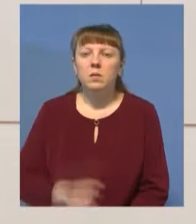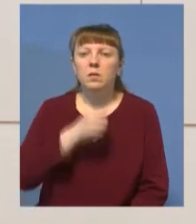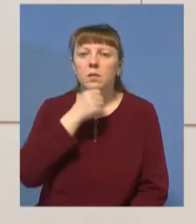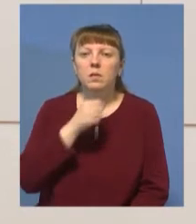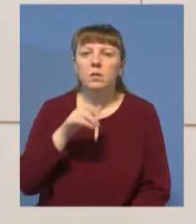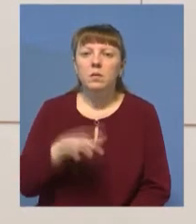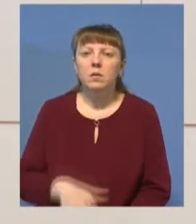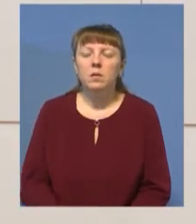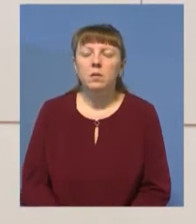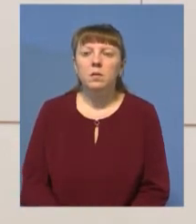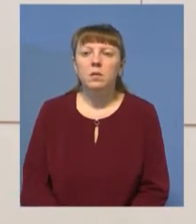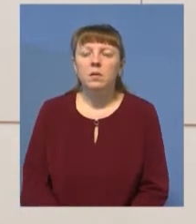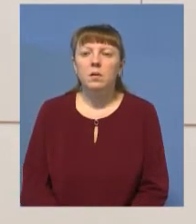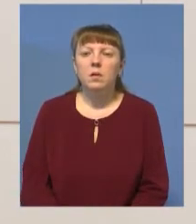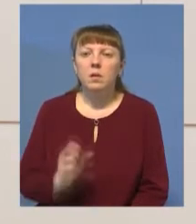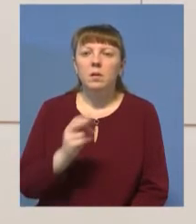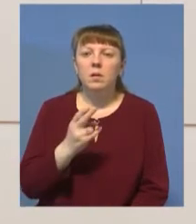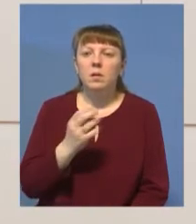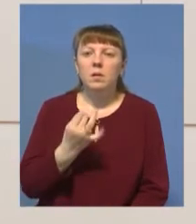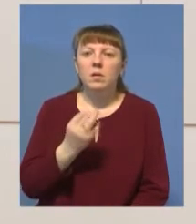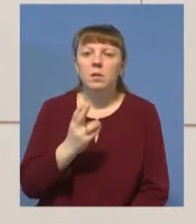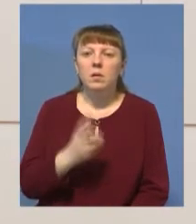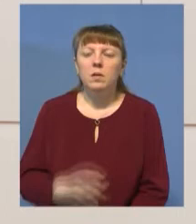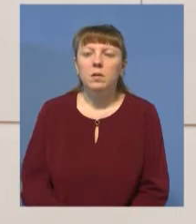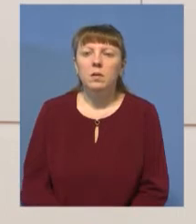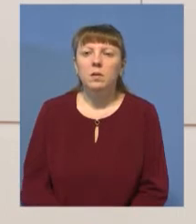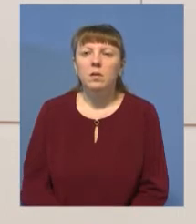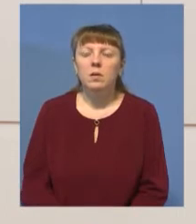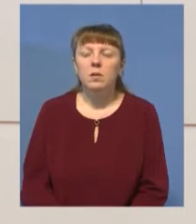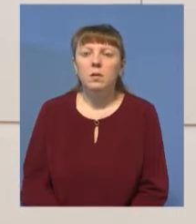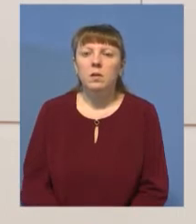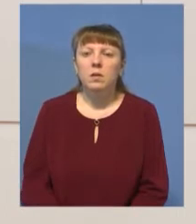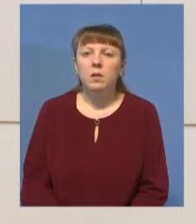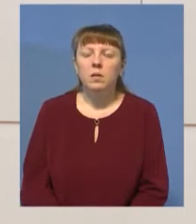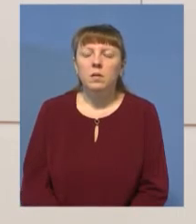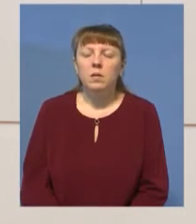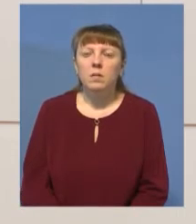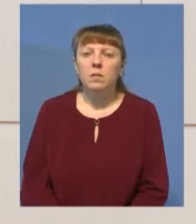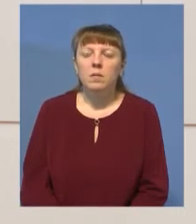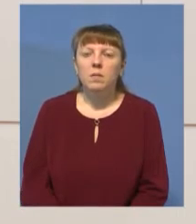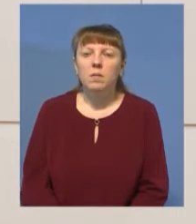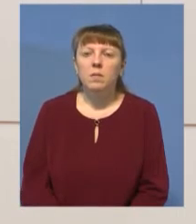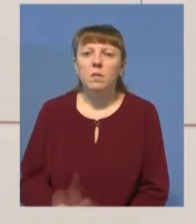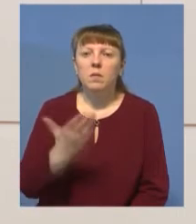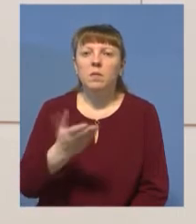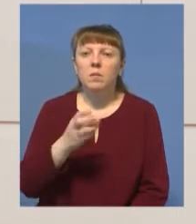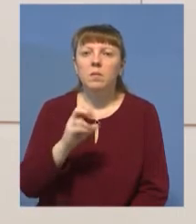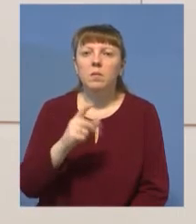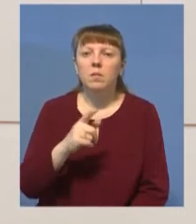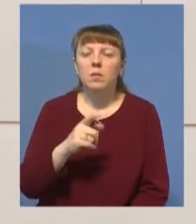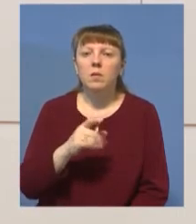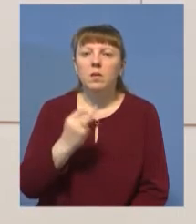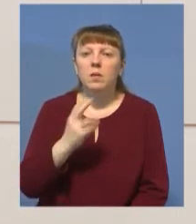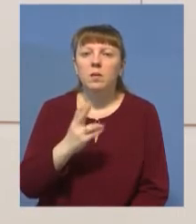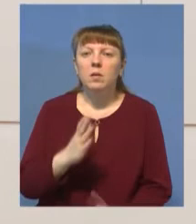дел, как истец, в своем исковом заявлении указывает на обоснованность своих